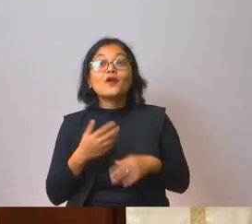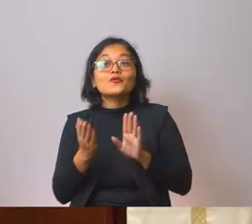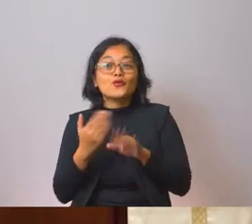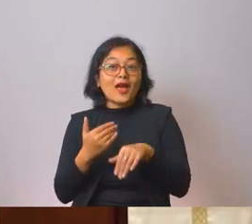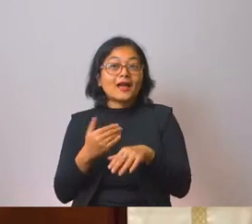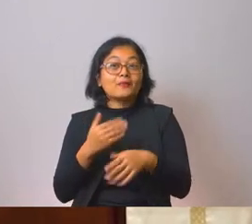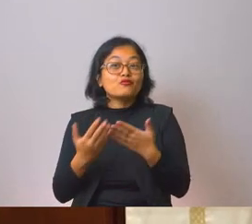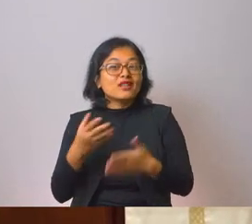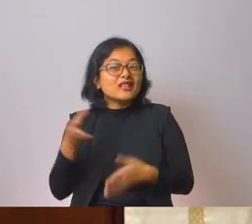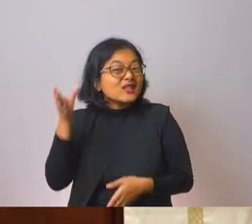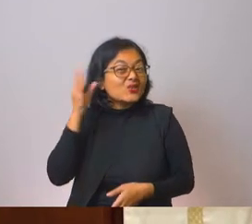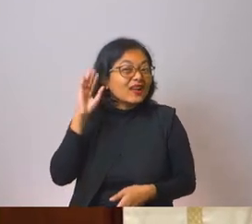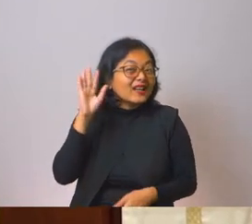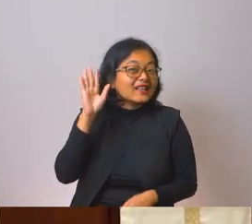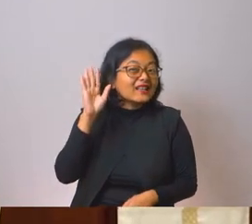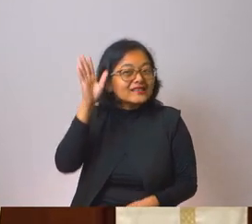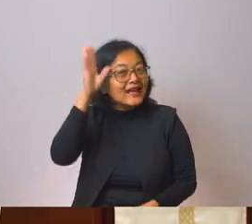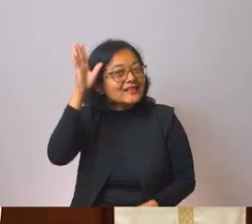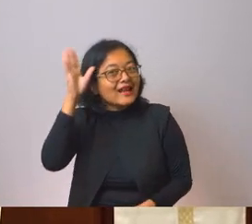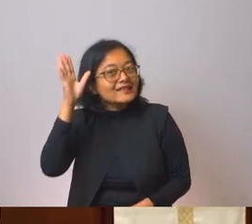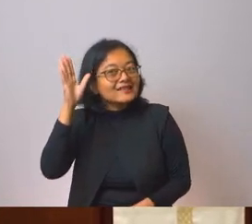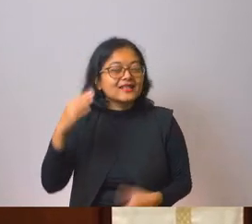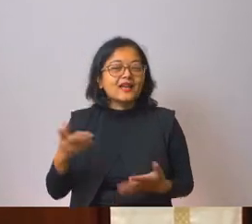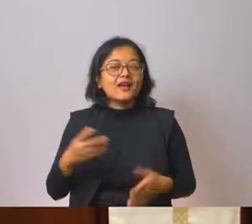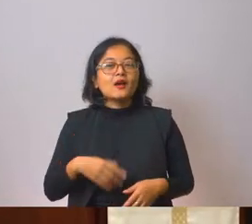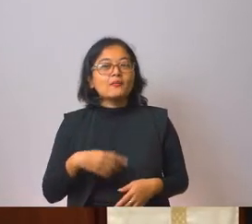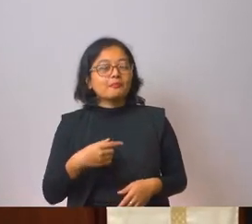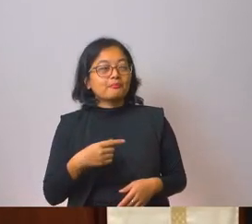lebih dekat ya, Bu Asya. Jadi yang pertama suka dimarahin.